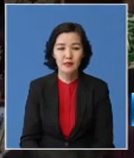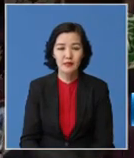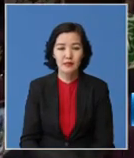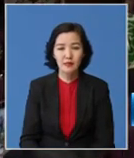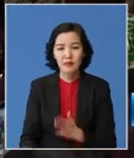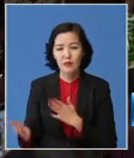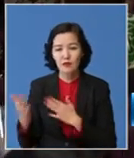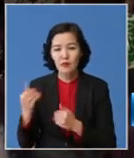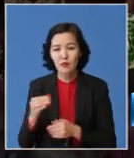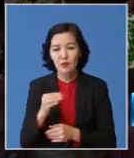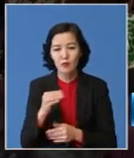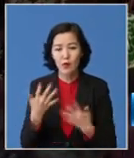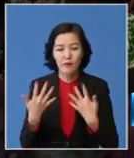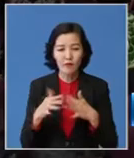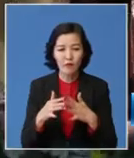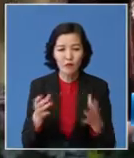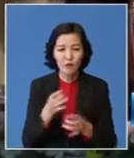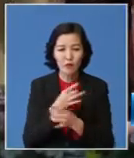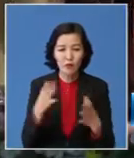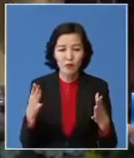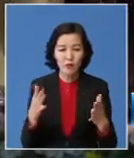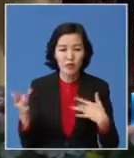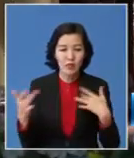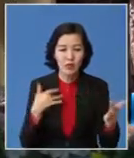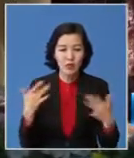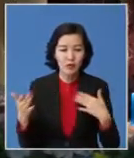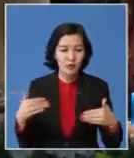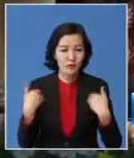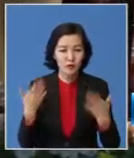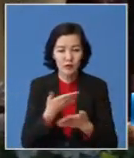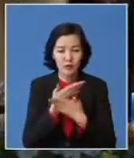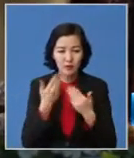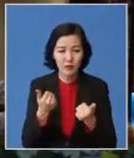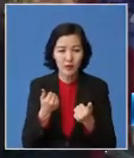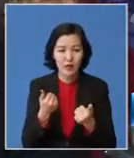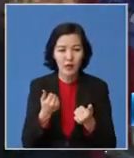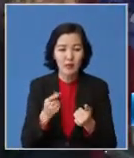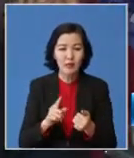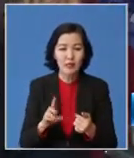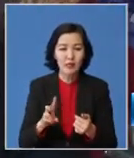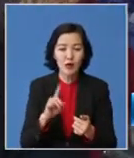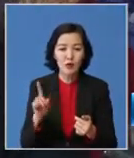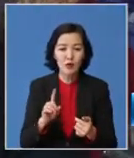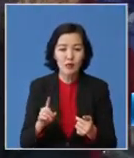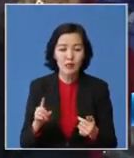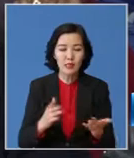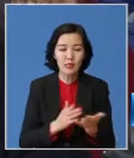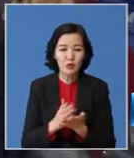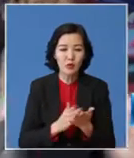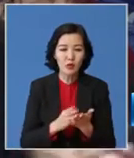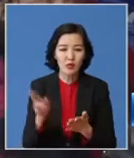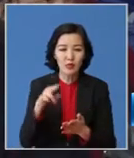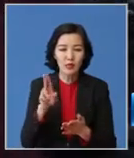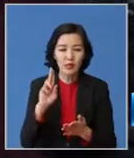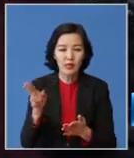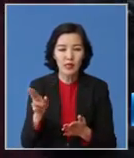Давно в стенах Жетежалского дома культуры не проводились театрализованные постановки. Потому к празднику Наурыз сотрудники ДК готовились особенно